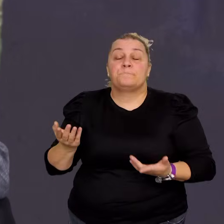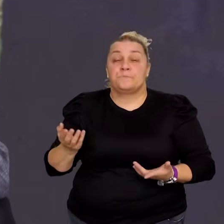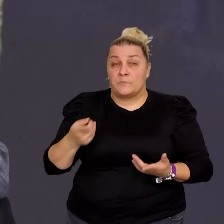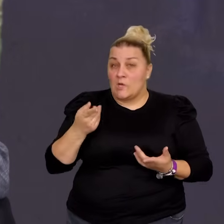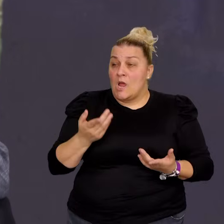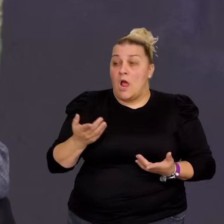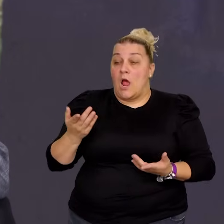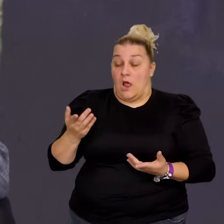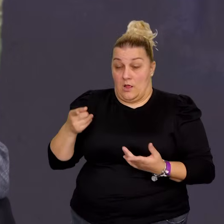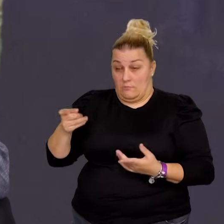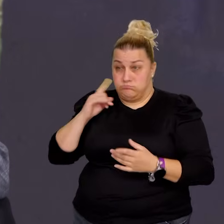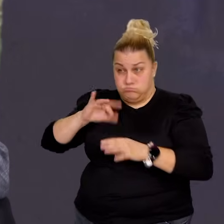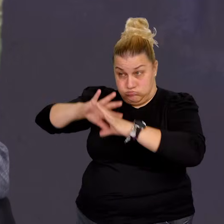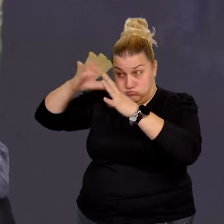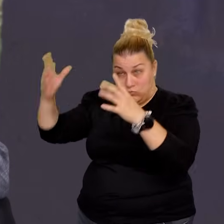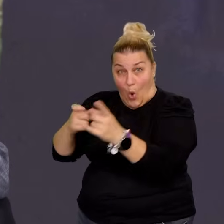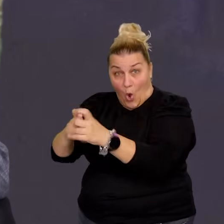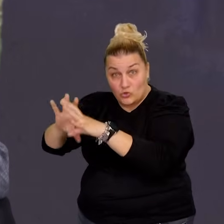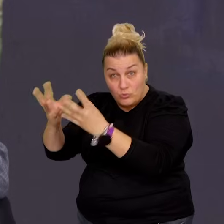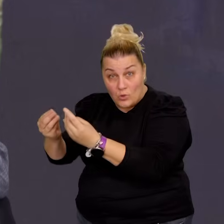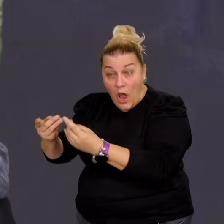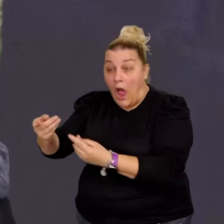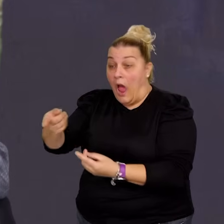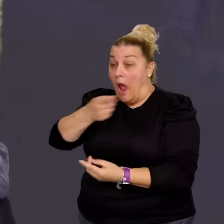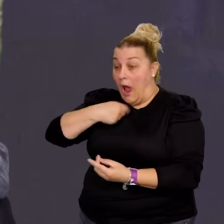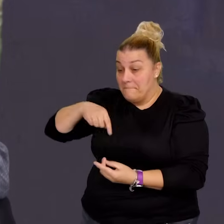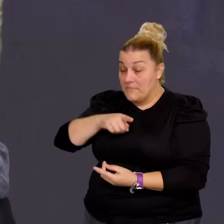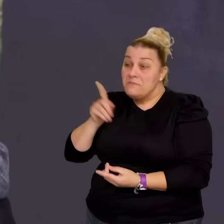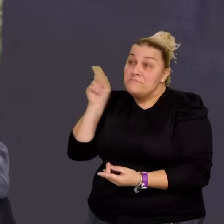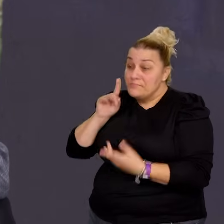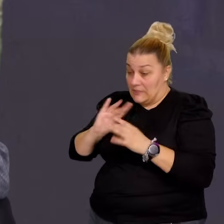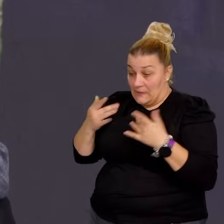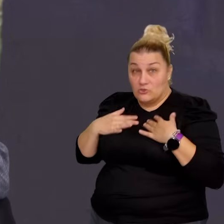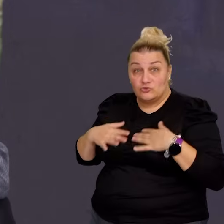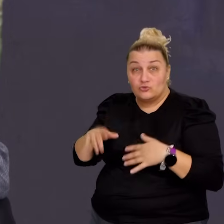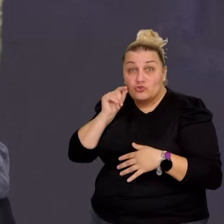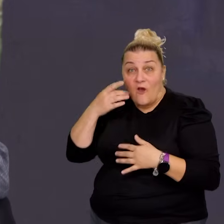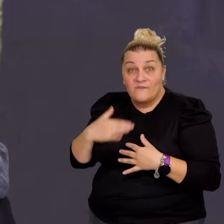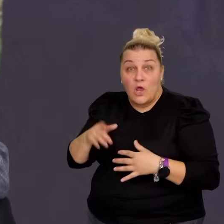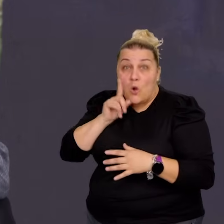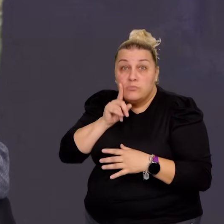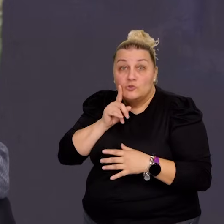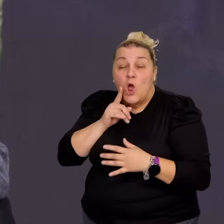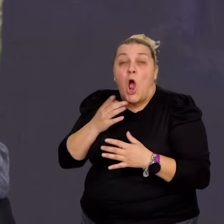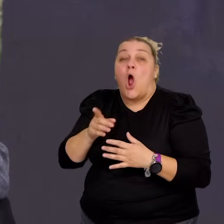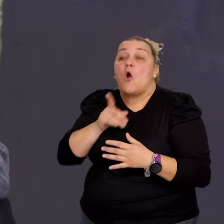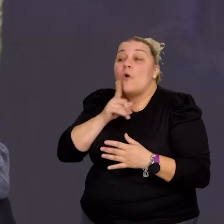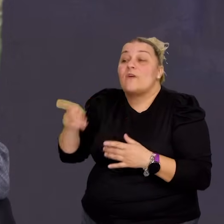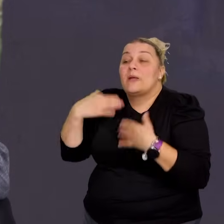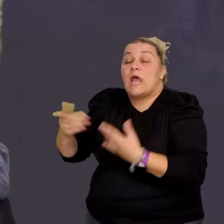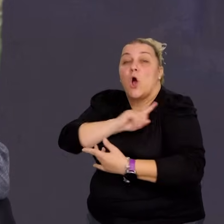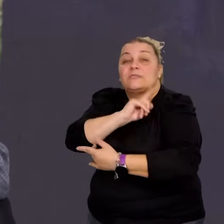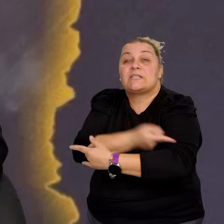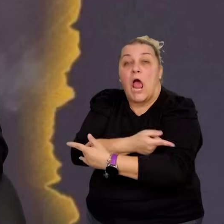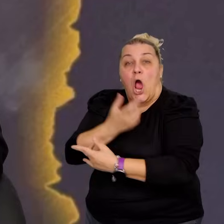to mora biti u hrvatskom čovjeku, u hrvatskom branitelju stati naspram te sile? Što vas je tada vuklo? Pa, što vam je davala snagu posebno? Pa